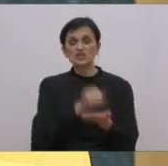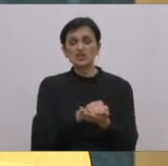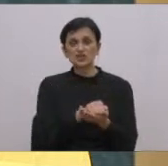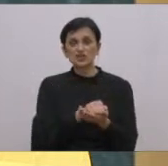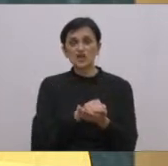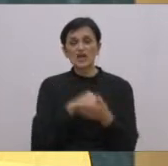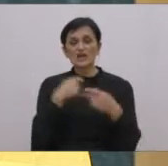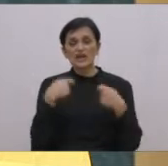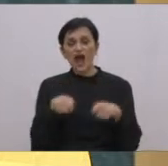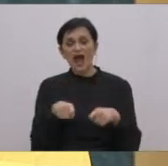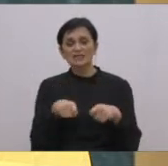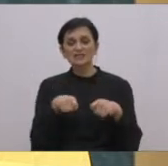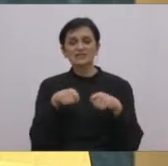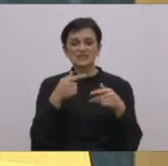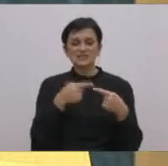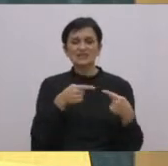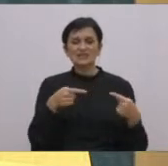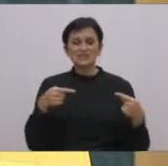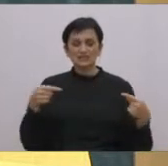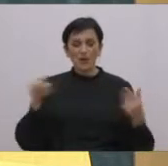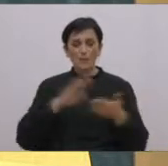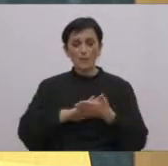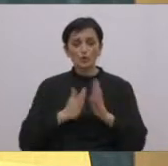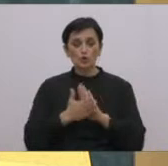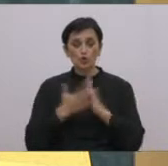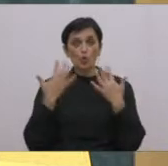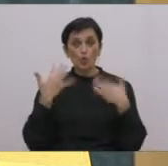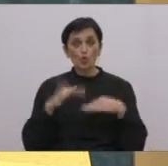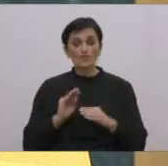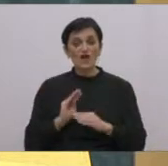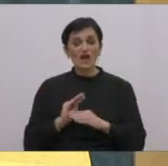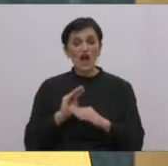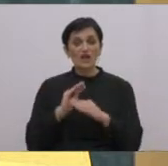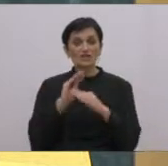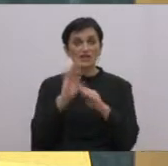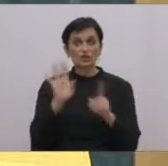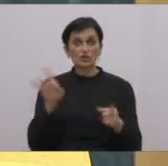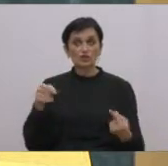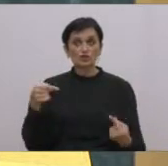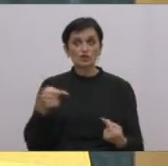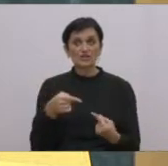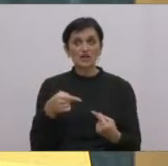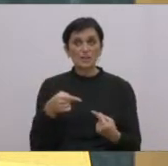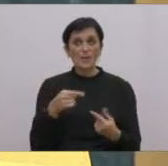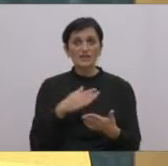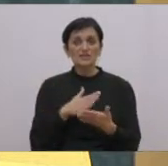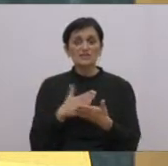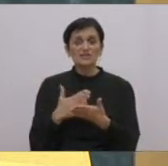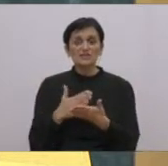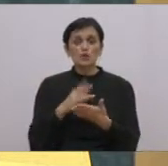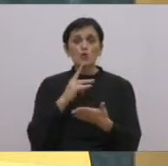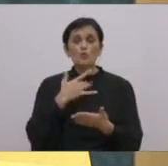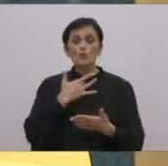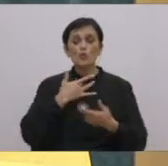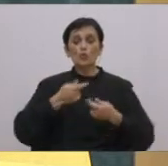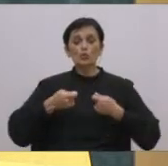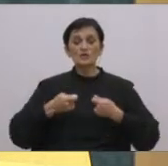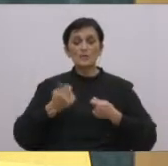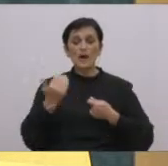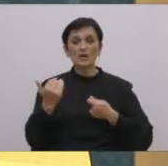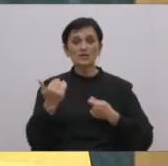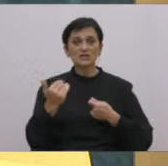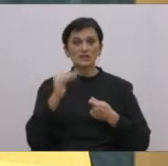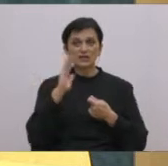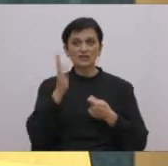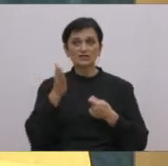გაყიდვის და სხვა ტრანზაქციების პირობებში უკვე გაიზარდა შესაბამისი cili romelit municipalitatea bise ikneba